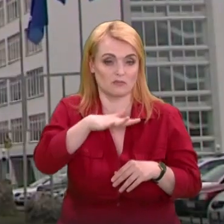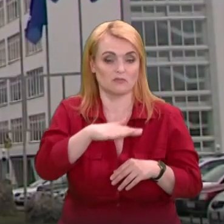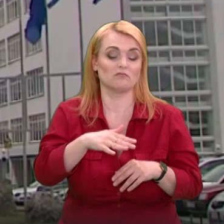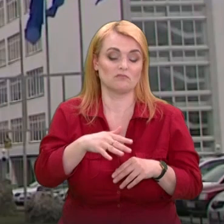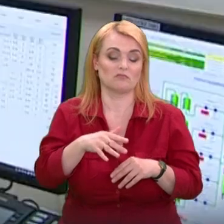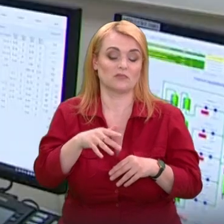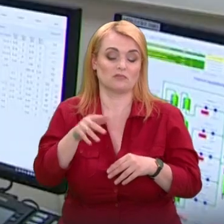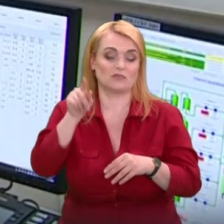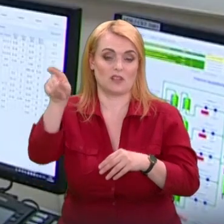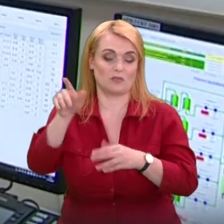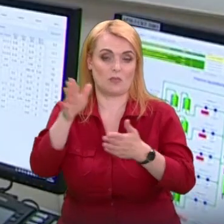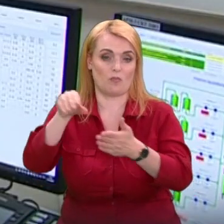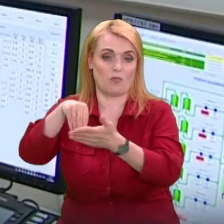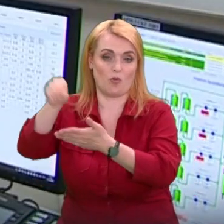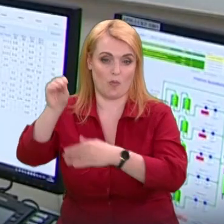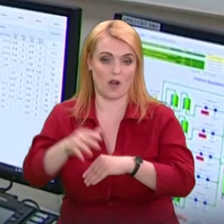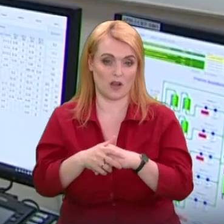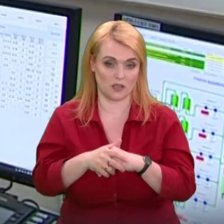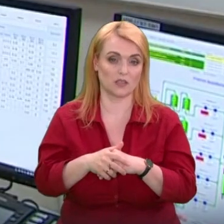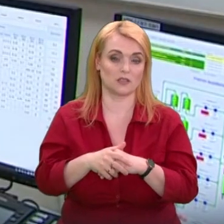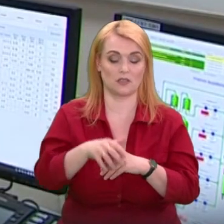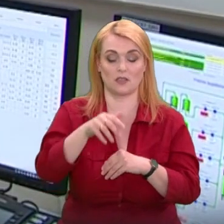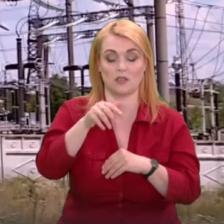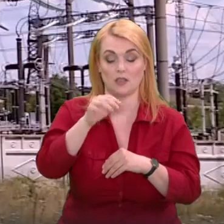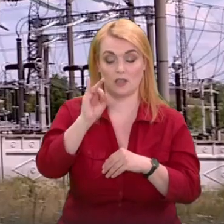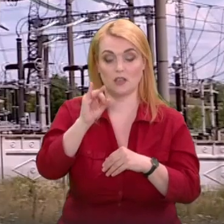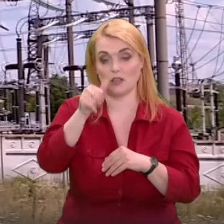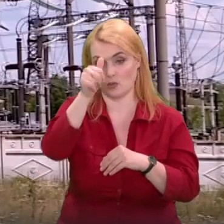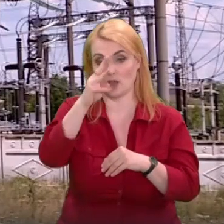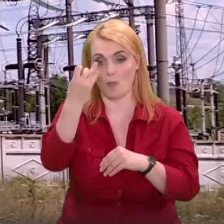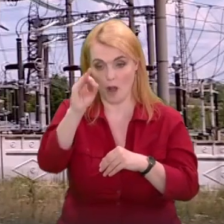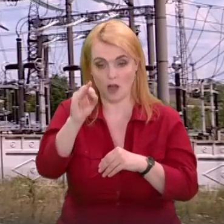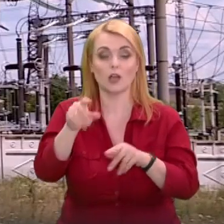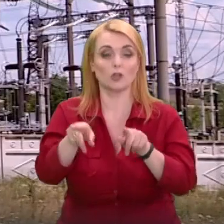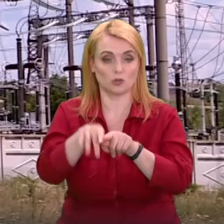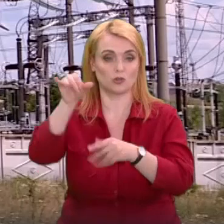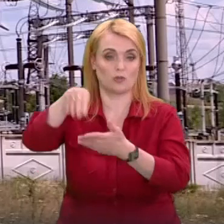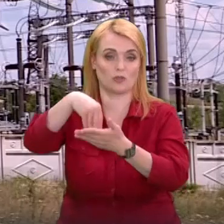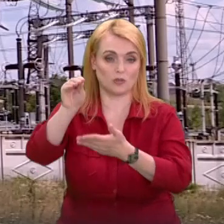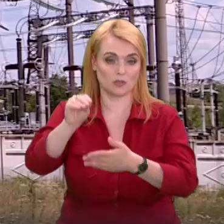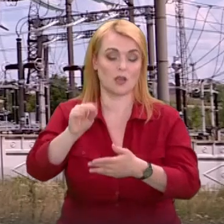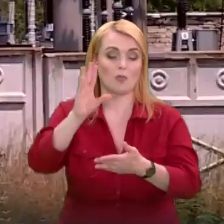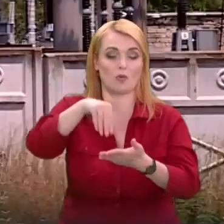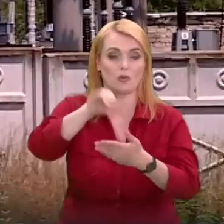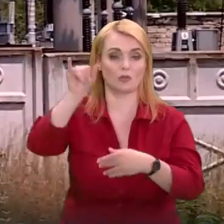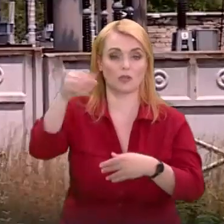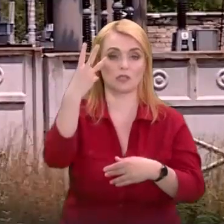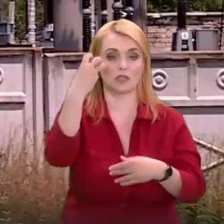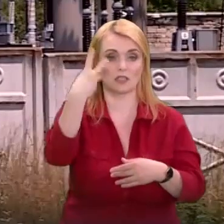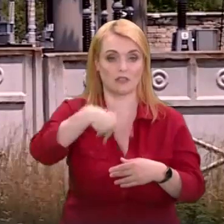cantitatea totală necesară pentru asigurarea consumului pentru luna mai constituie peste 320.000 de megawați, dintre